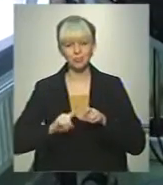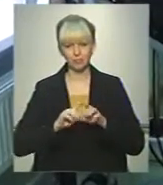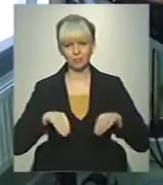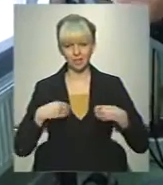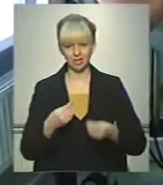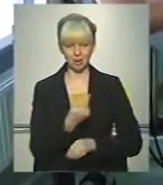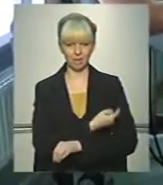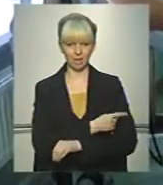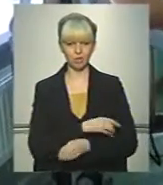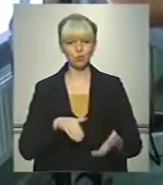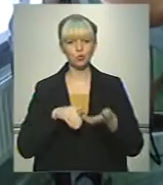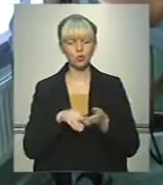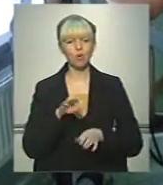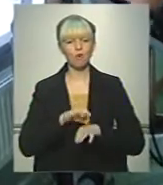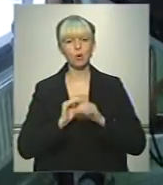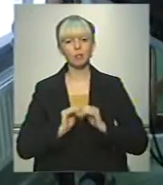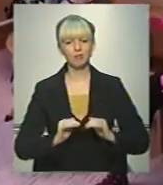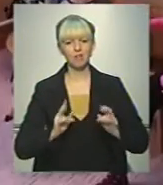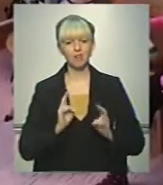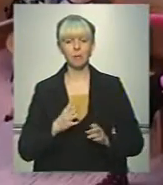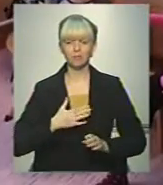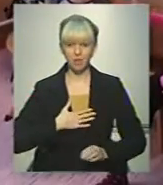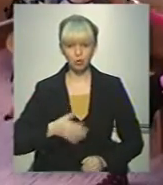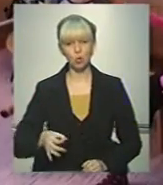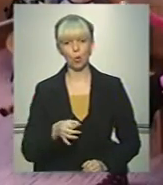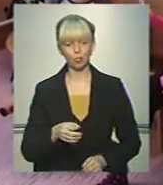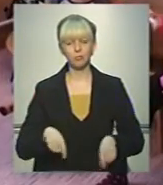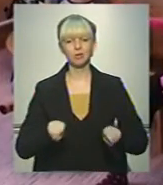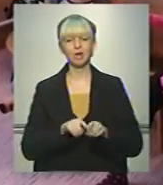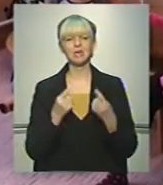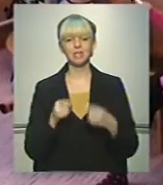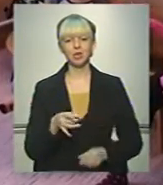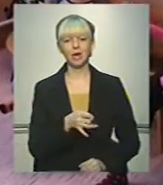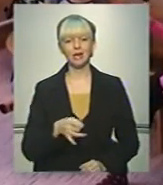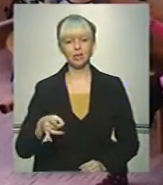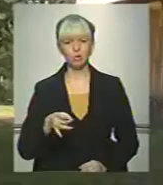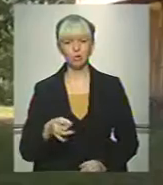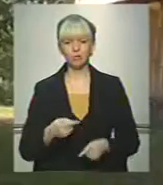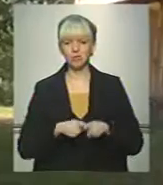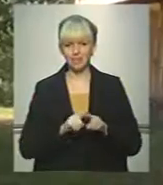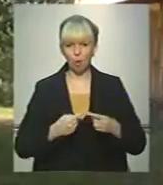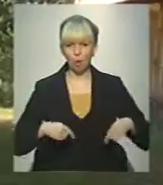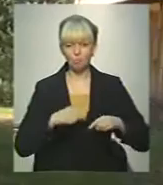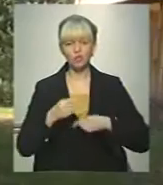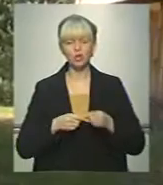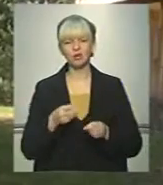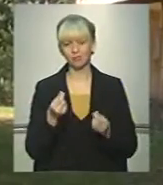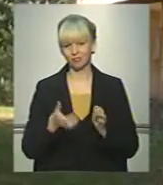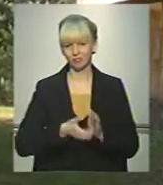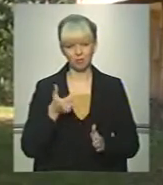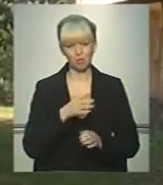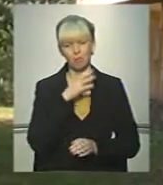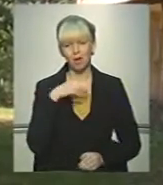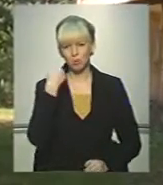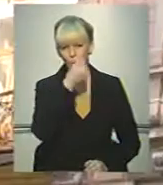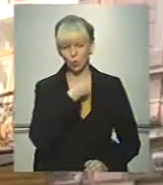надання медичної допомоги хворим діткам як з нашої області, так і з інших регіонів. Але цей об'єкт через брак коштів вже